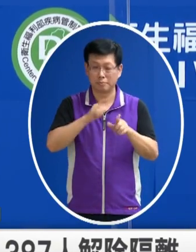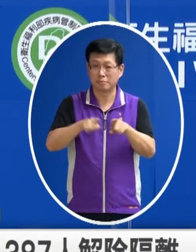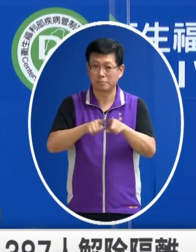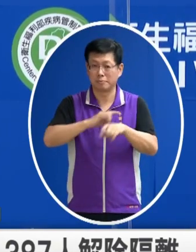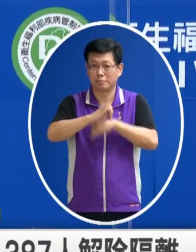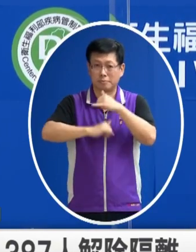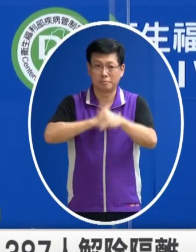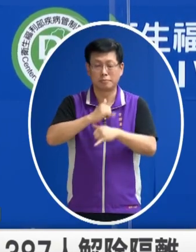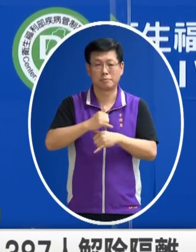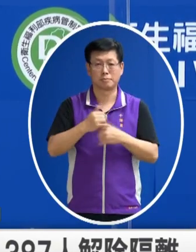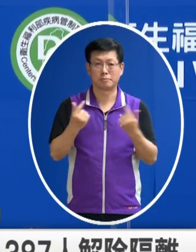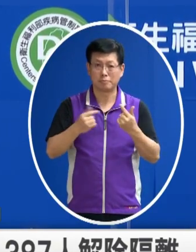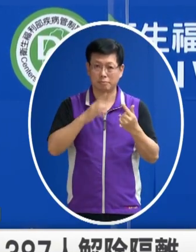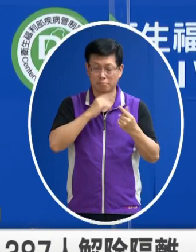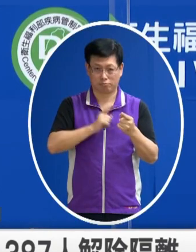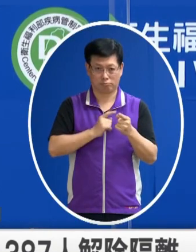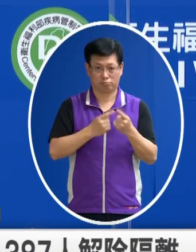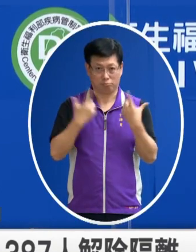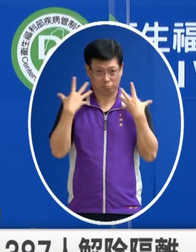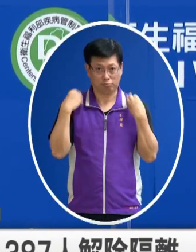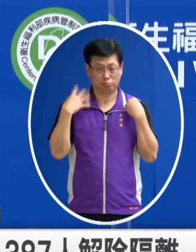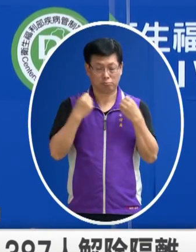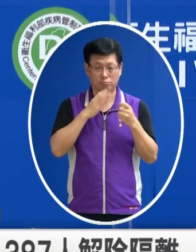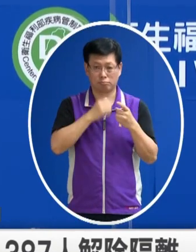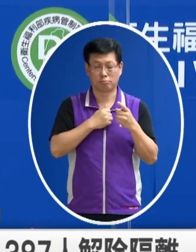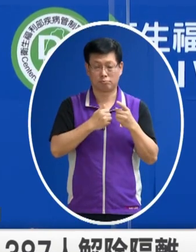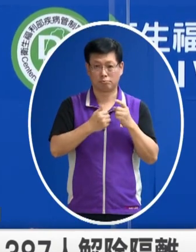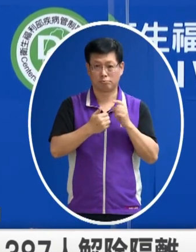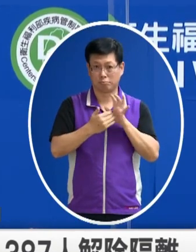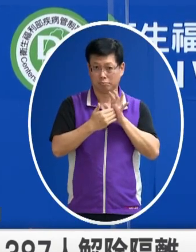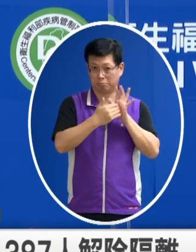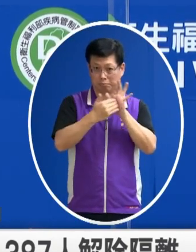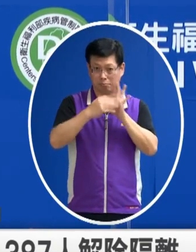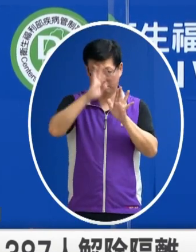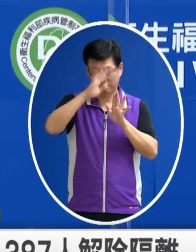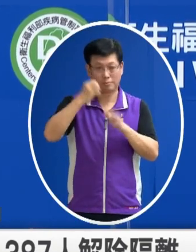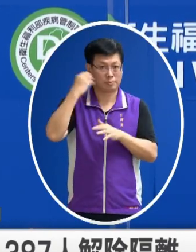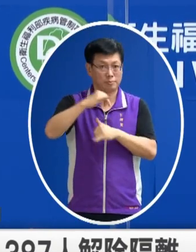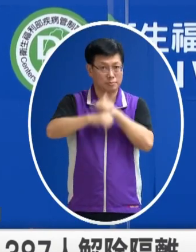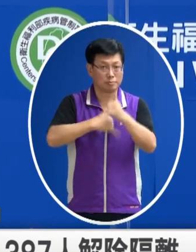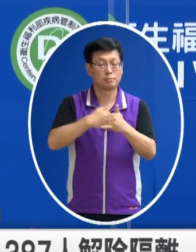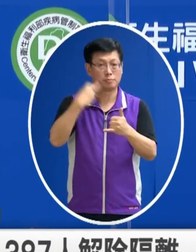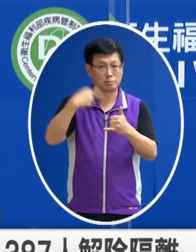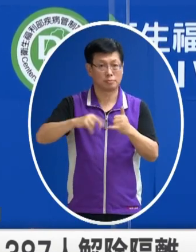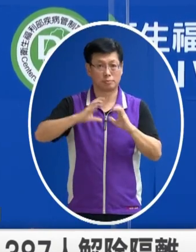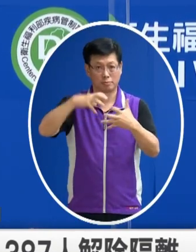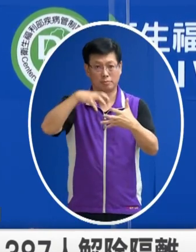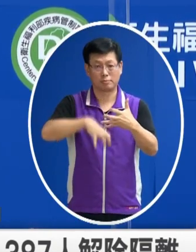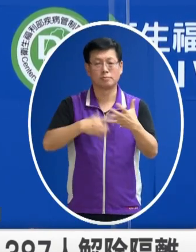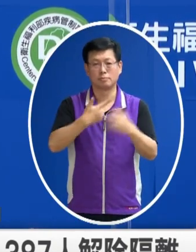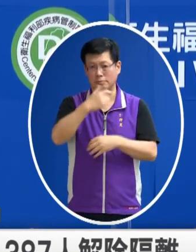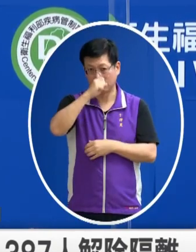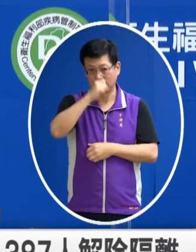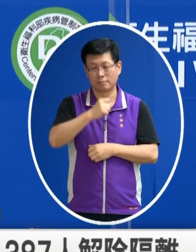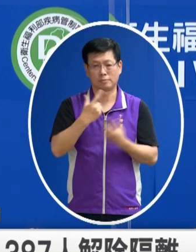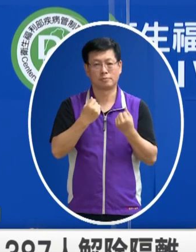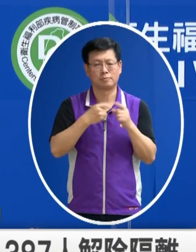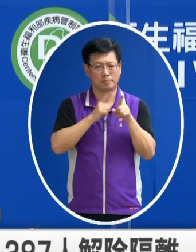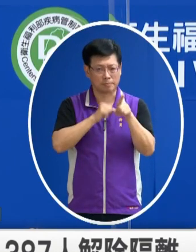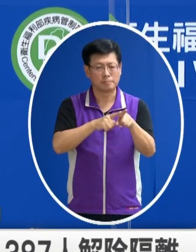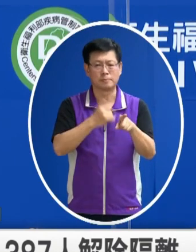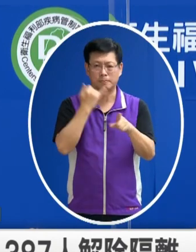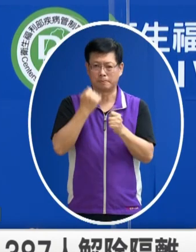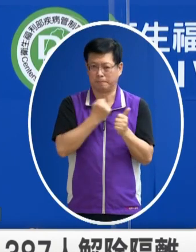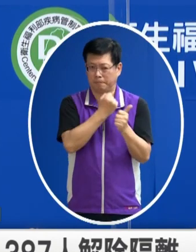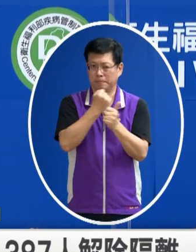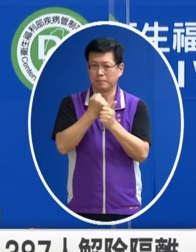的生活，除了这个谨守我们的防疫新生活之外，其余的在境内尽量都朝着可